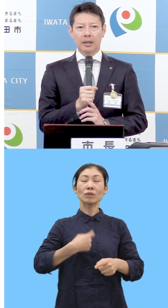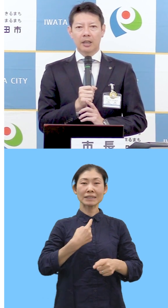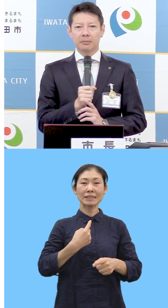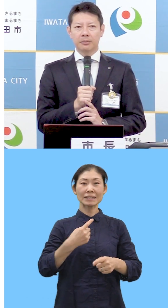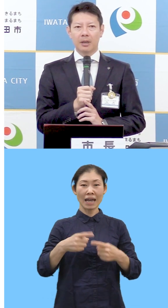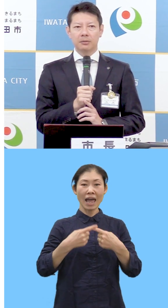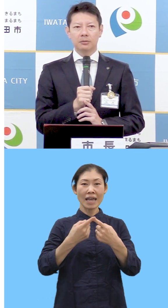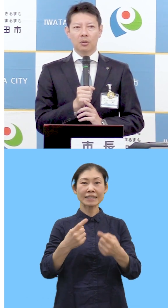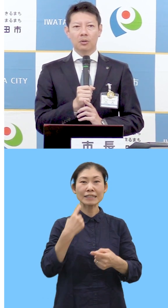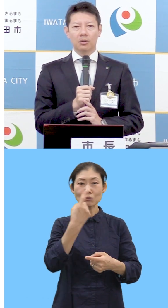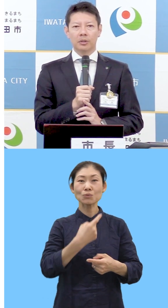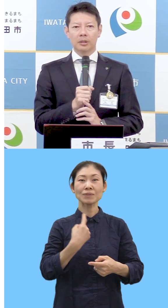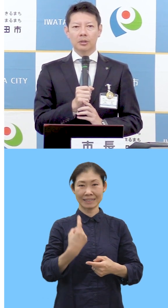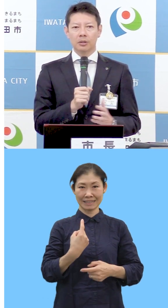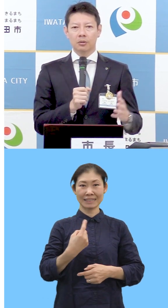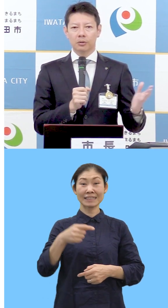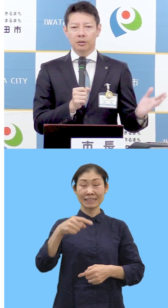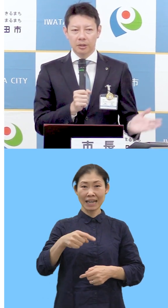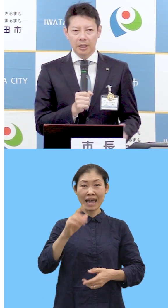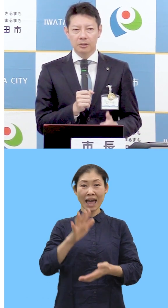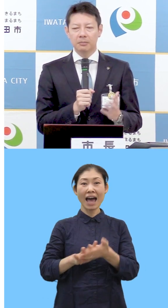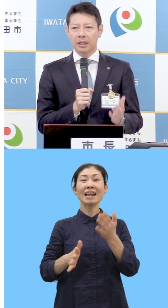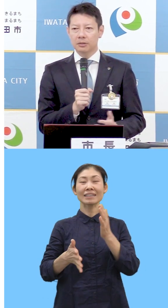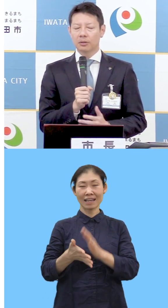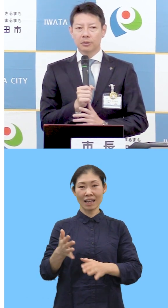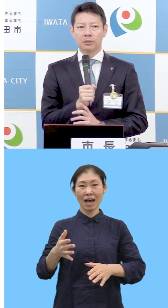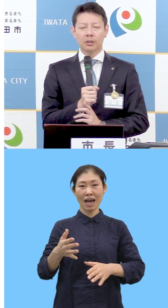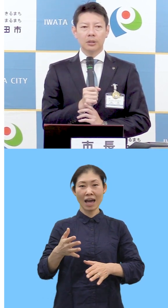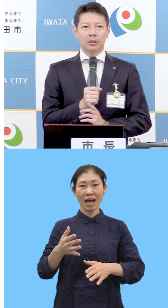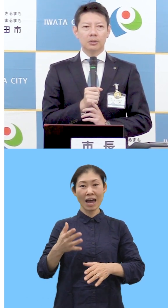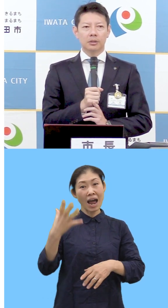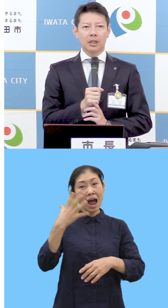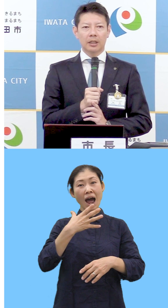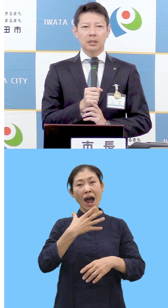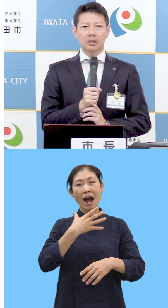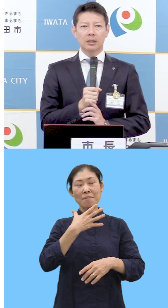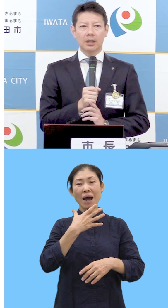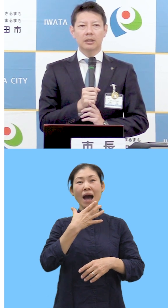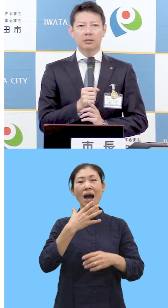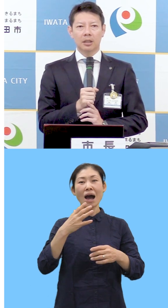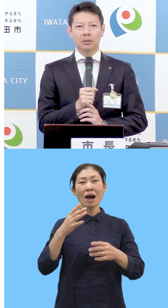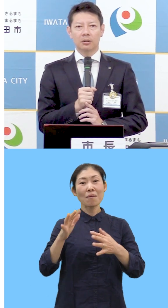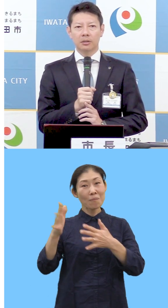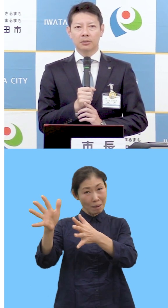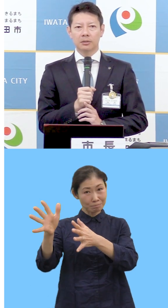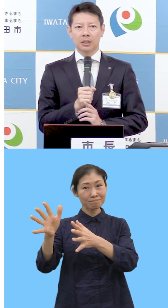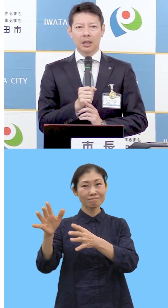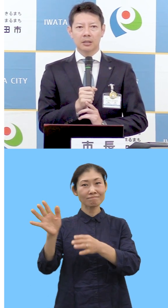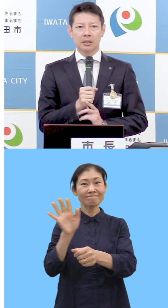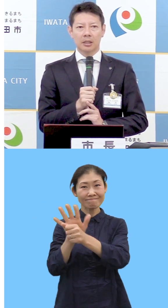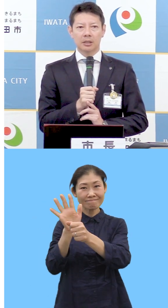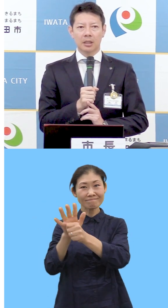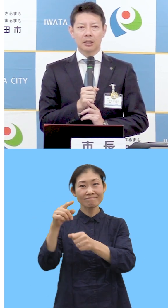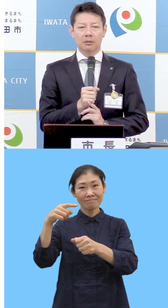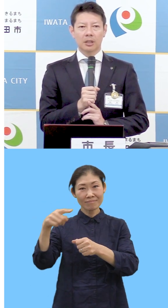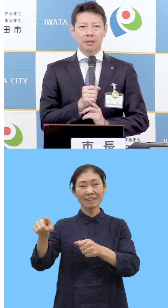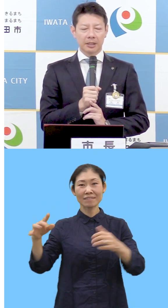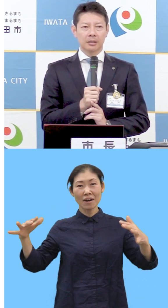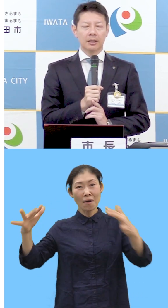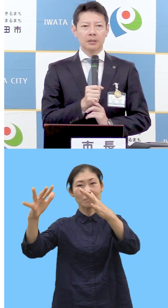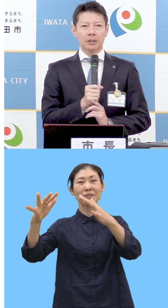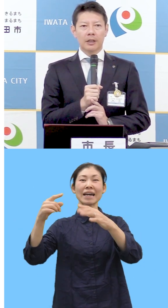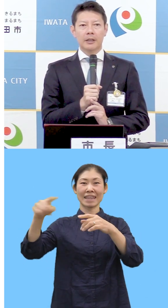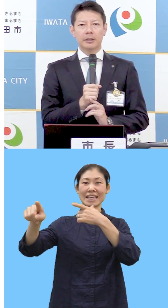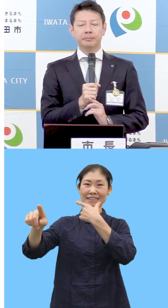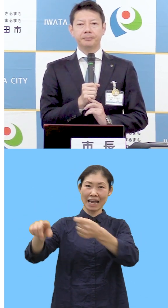ファン、ラグビーファンを作り出す、生み出すという仕掛けになっているなというふうに感じた次第でござい